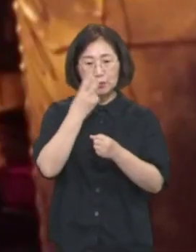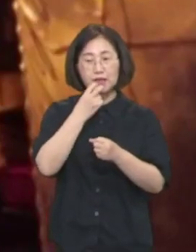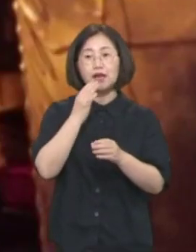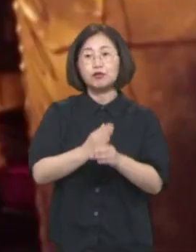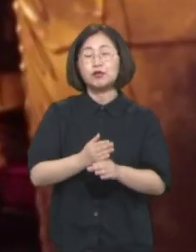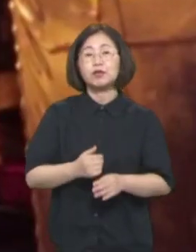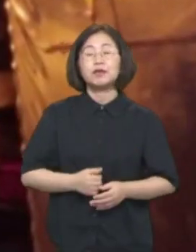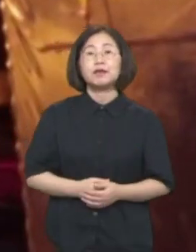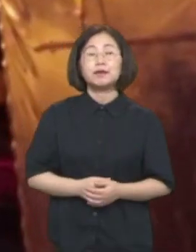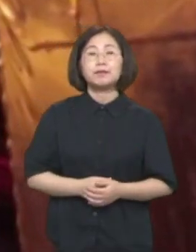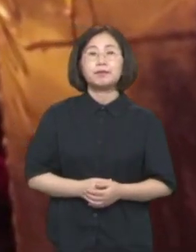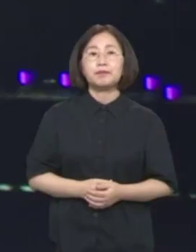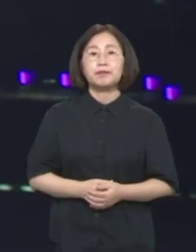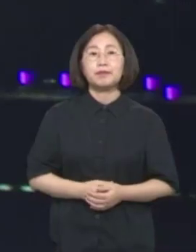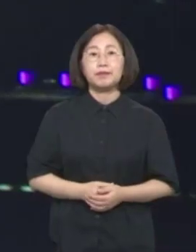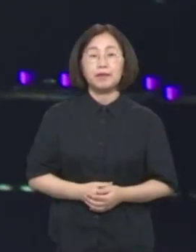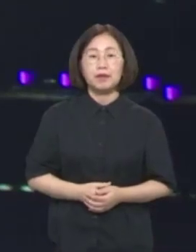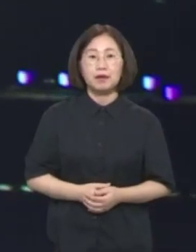예정입니다.